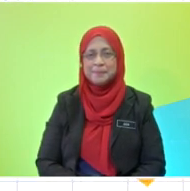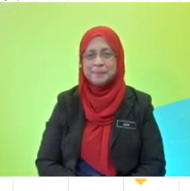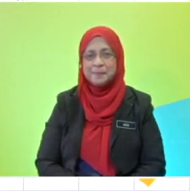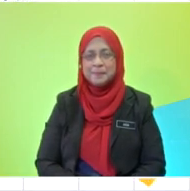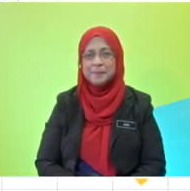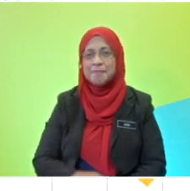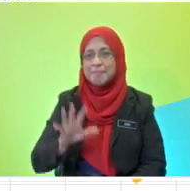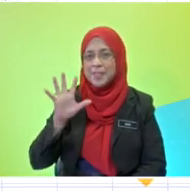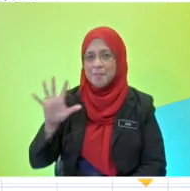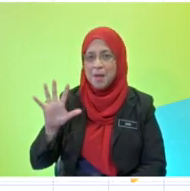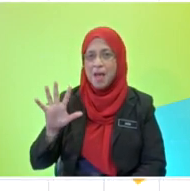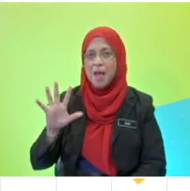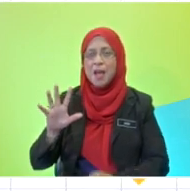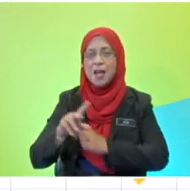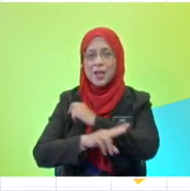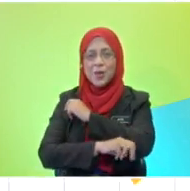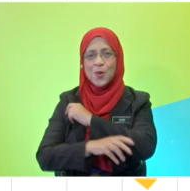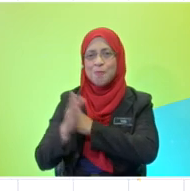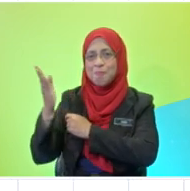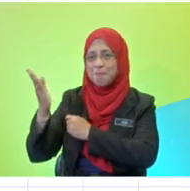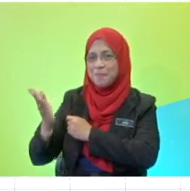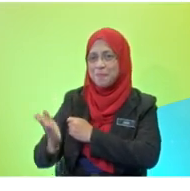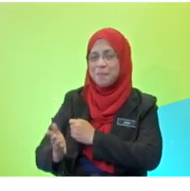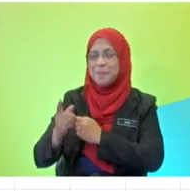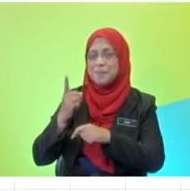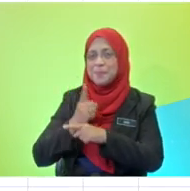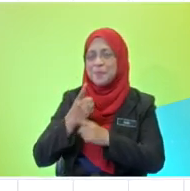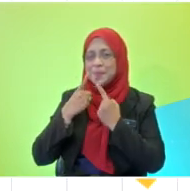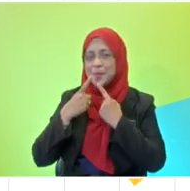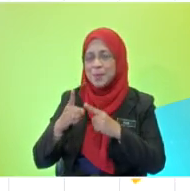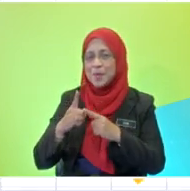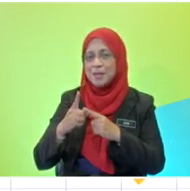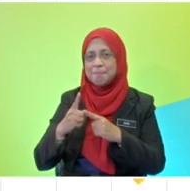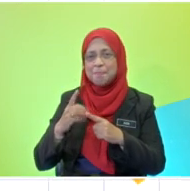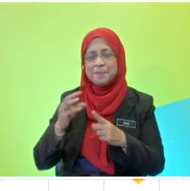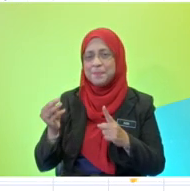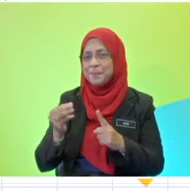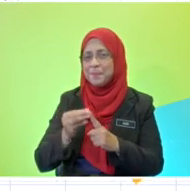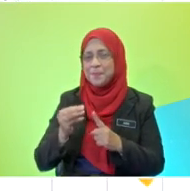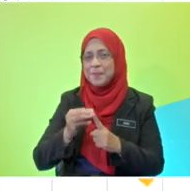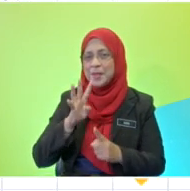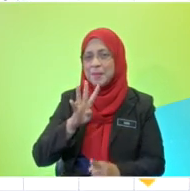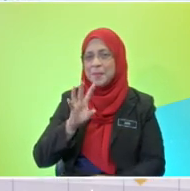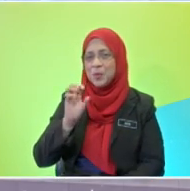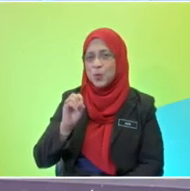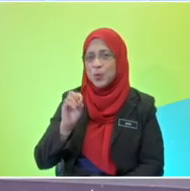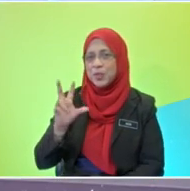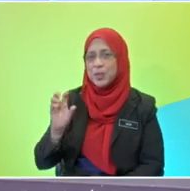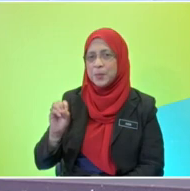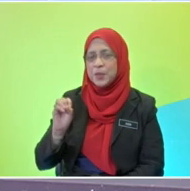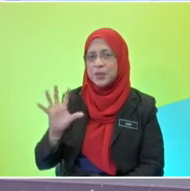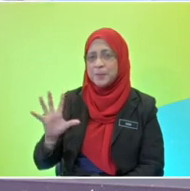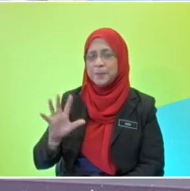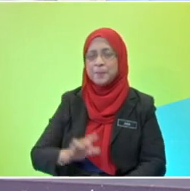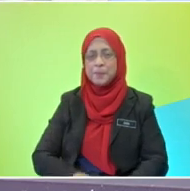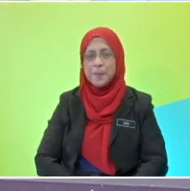5 ekor tepat ketiga-tiganya Oke bagi markas 43 dan 5 ekor Oke